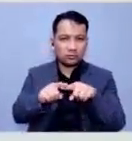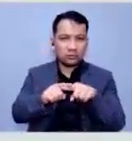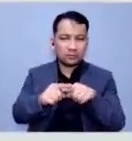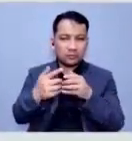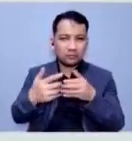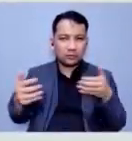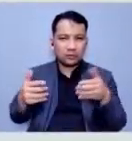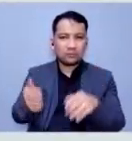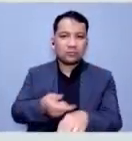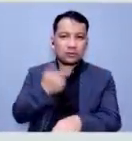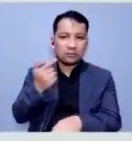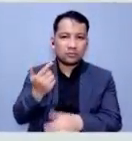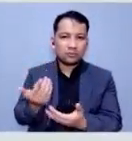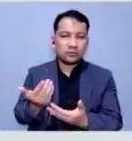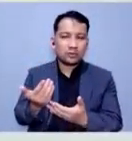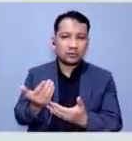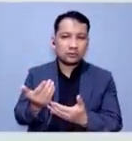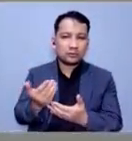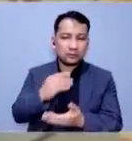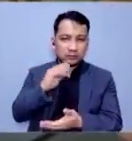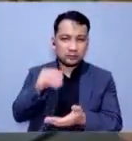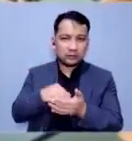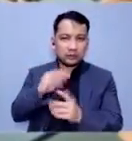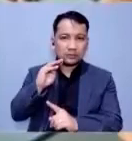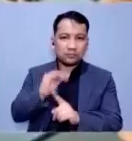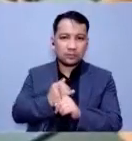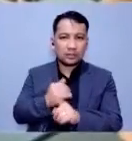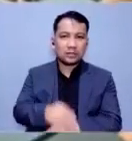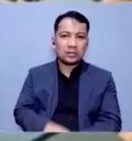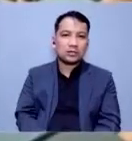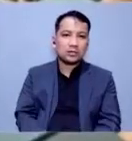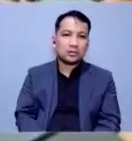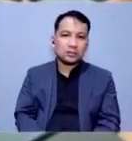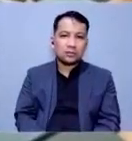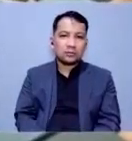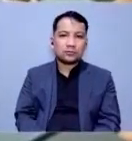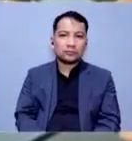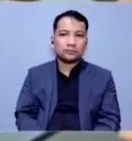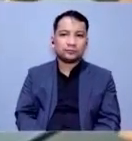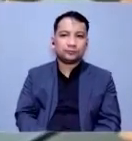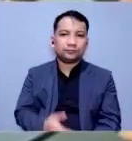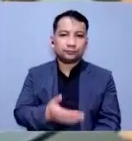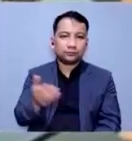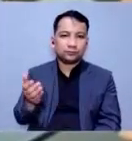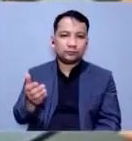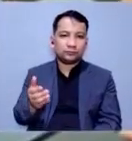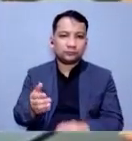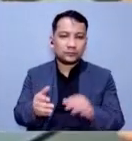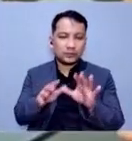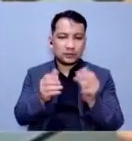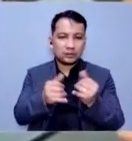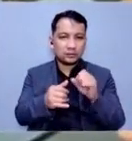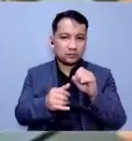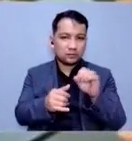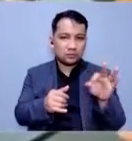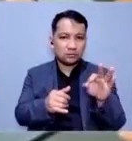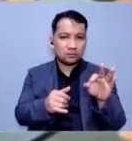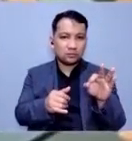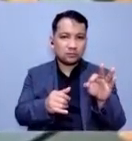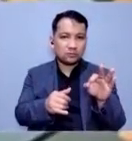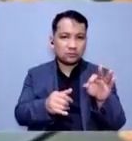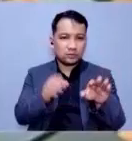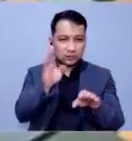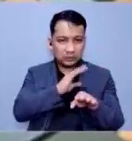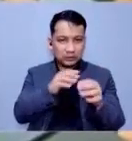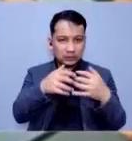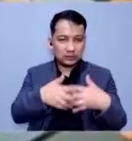tumagal hanggang sa kalagitnaan ng Mayo. If none of the power plants go offline unexpectedly, then we should be staying in